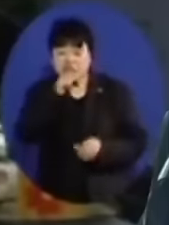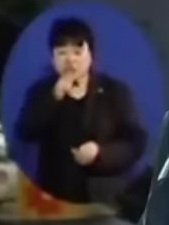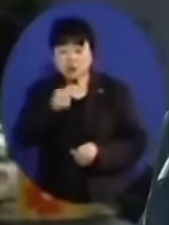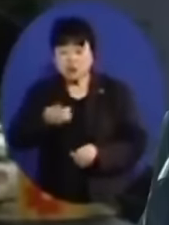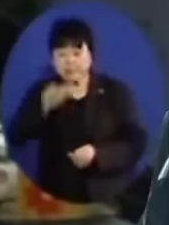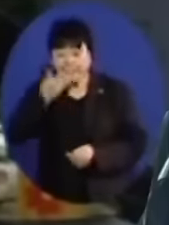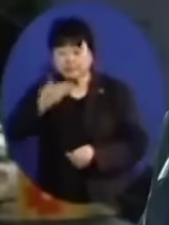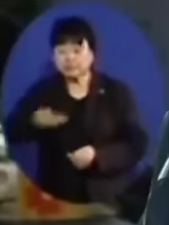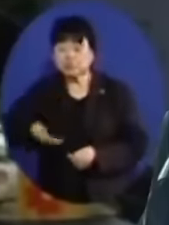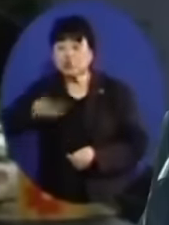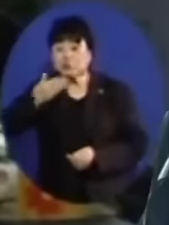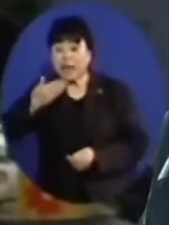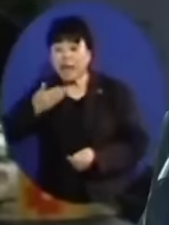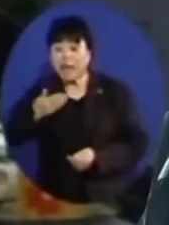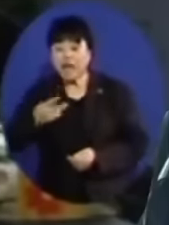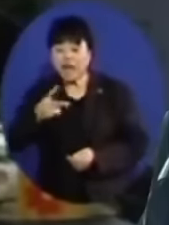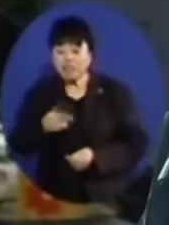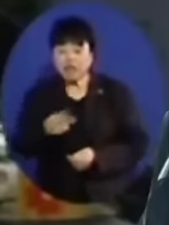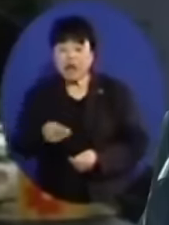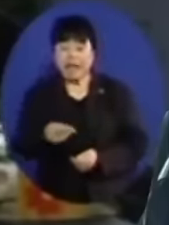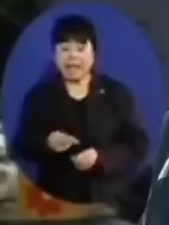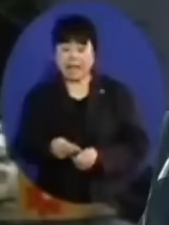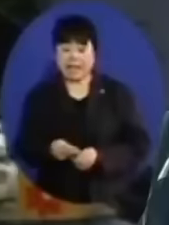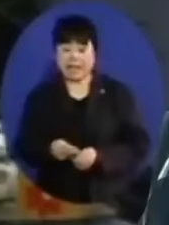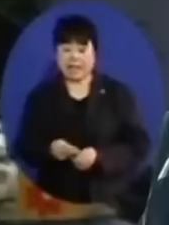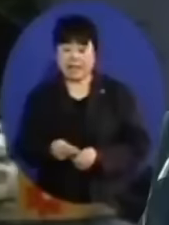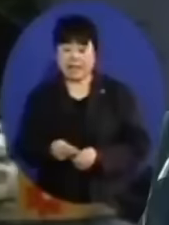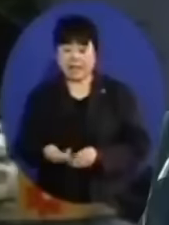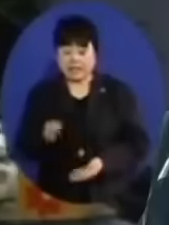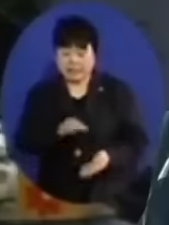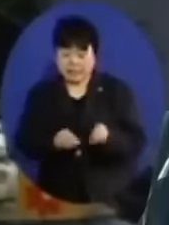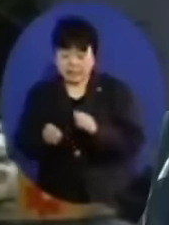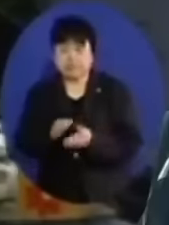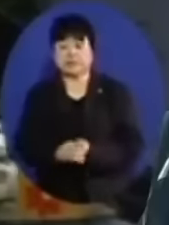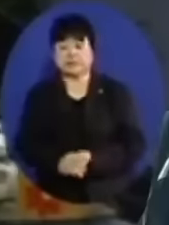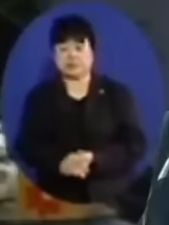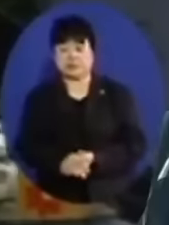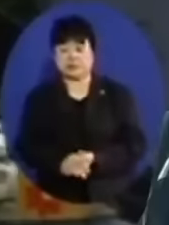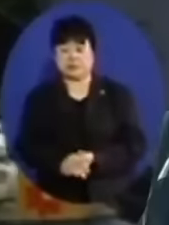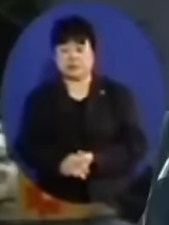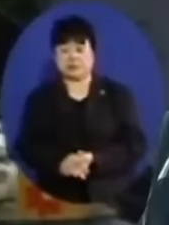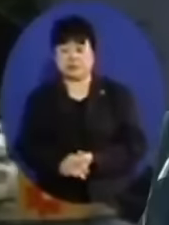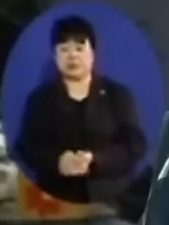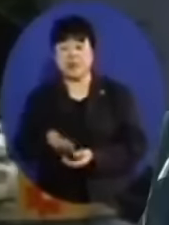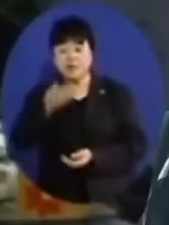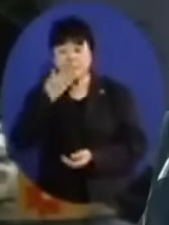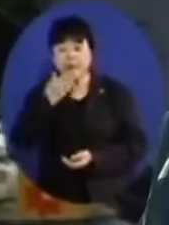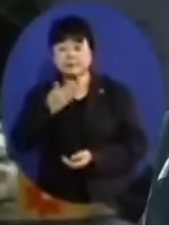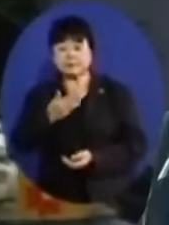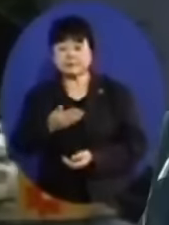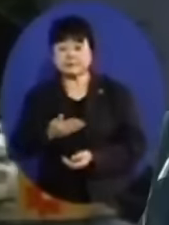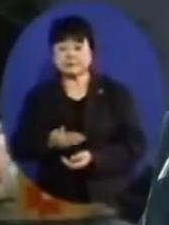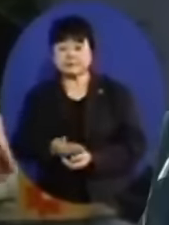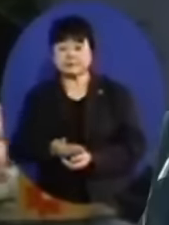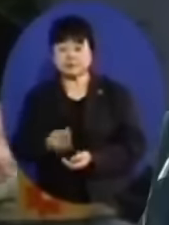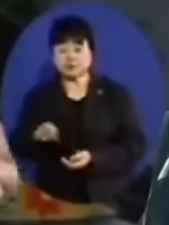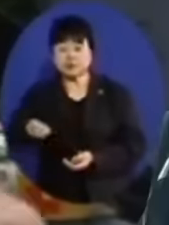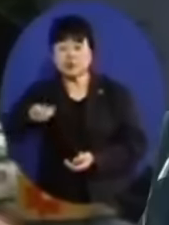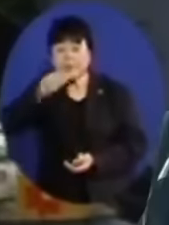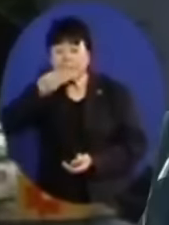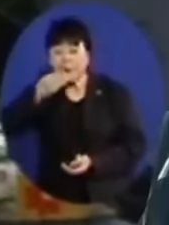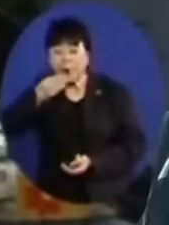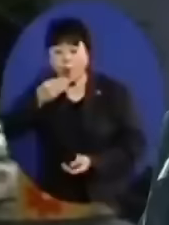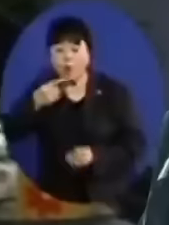있다. 밥을 마분지에 받아 먹고 숟갈, 젓갈 대신 손가락으로 밥을 집어먹을 수 있지